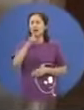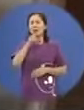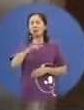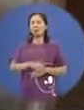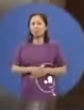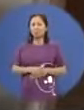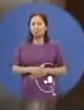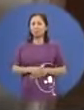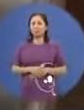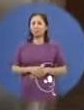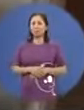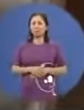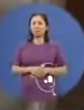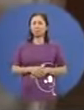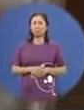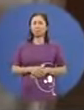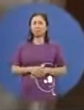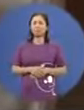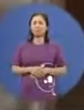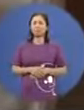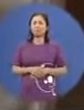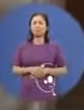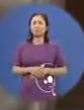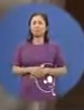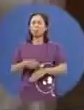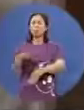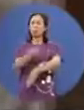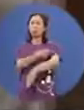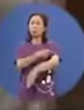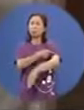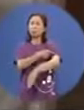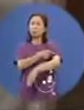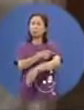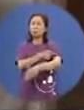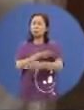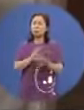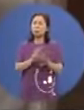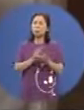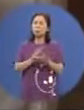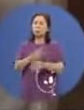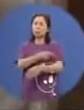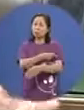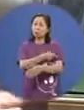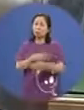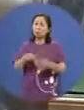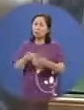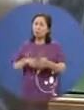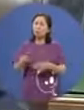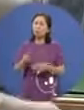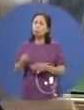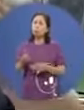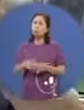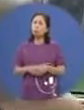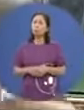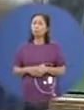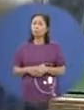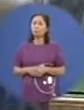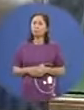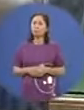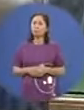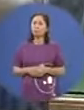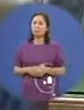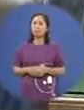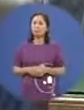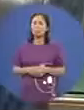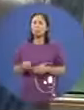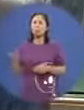風疹のワクチンなんですけれども、はい、その内容について教えていただけますか。 でこれはですね、はい、9月21日からもう発表したその日から